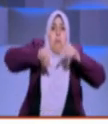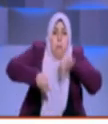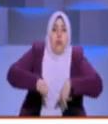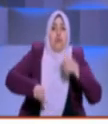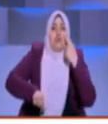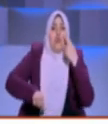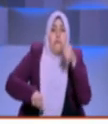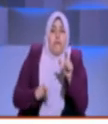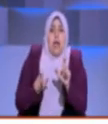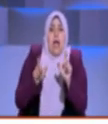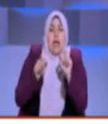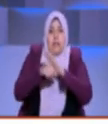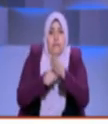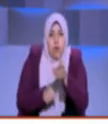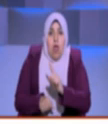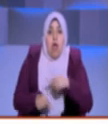هذه الزيادات